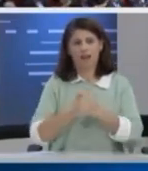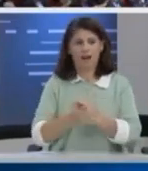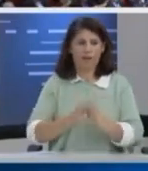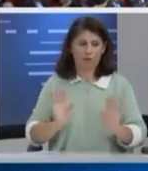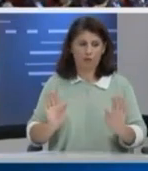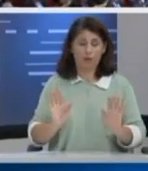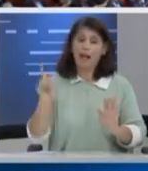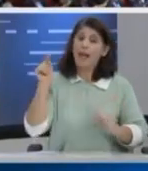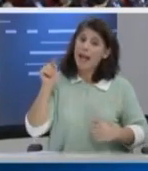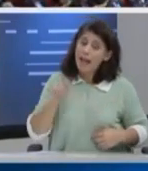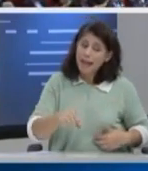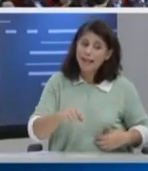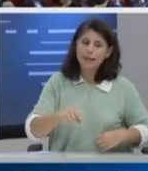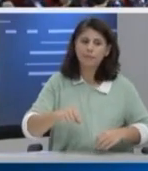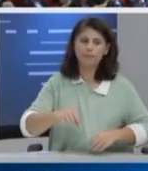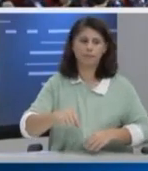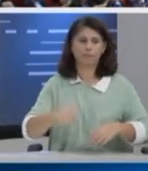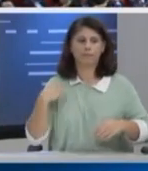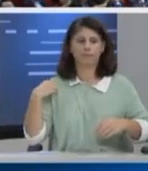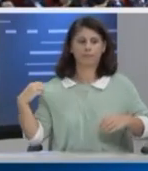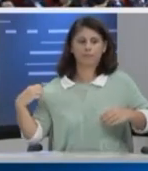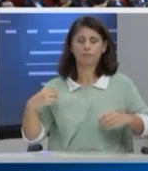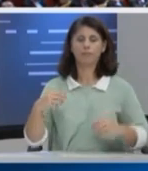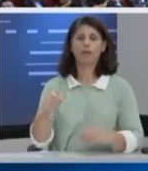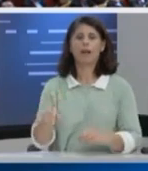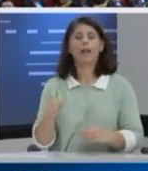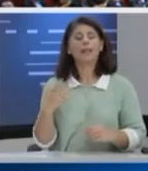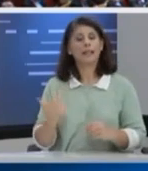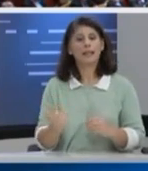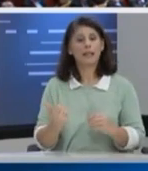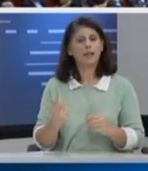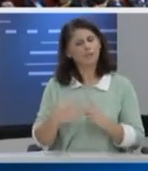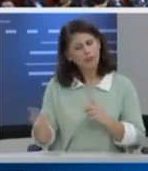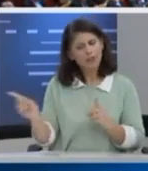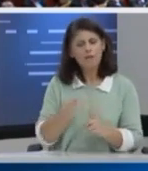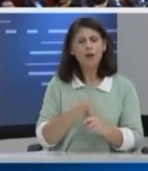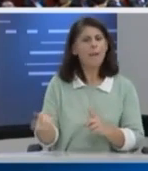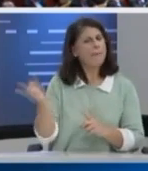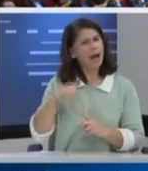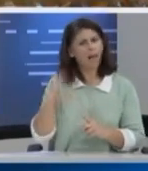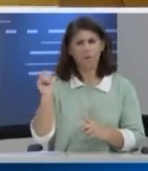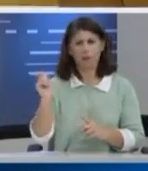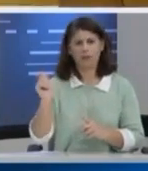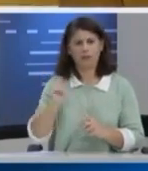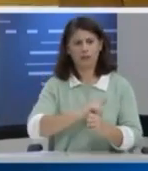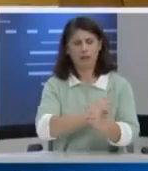Και εκεί, αν θέλετε, βρίσκεται και η διαφορά τους με άλλες πολιτικές δυνάμεις